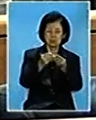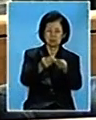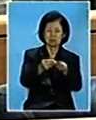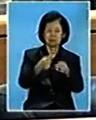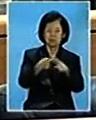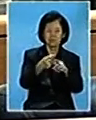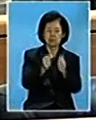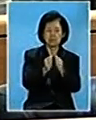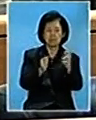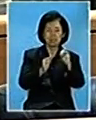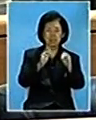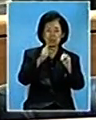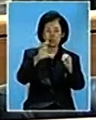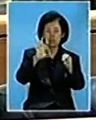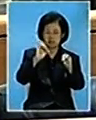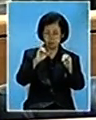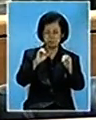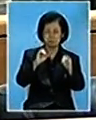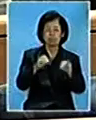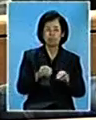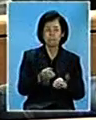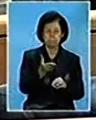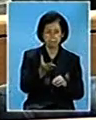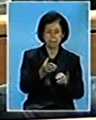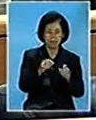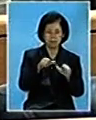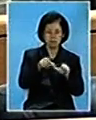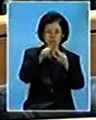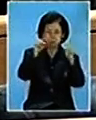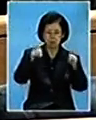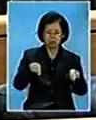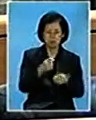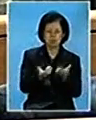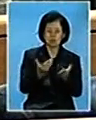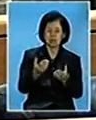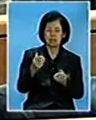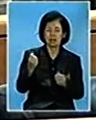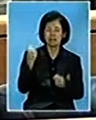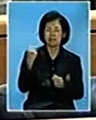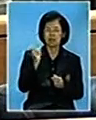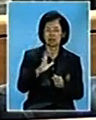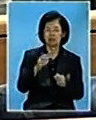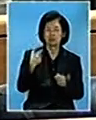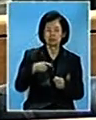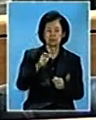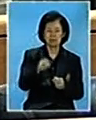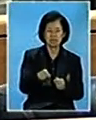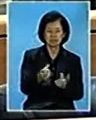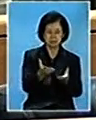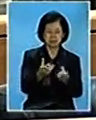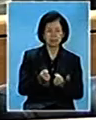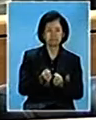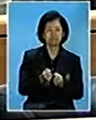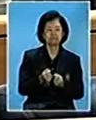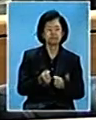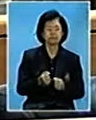า190ของรัฐธรรมนูญอันนี้เนี่ยอาจจะอยู่ในกรอบหรือไม่ก็อยู่อำนาจของศาลรัฐธรรมนูญที่จะวินิจฉัยแต่ผมต้องเรีย